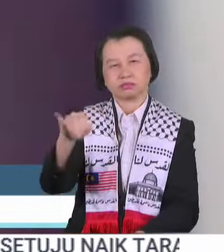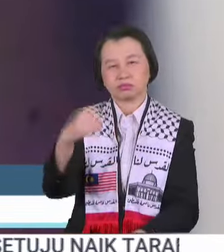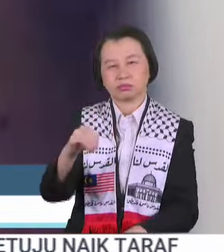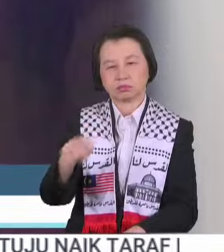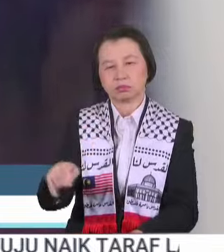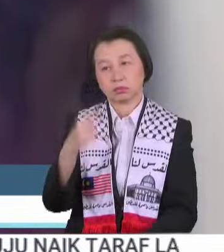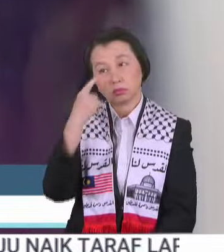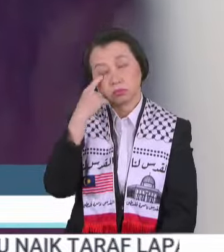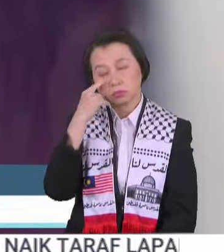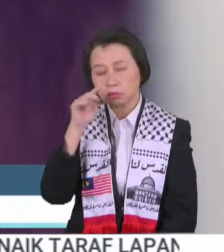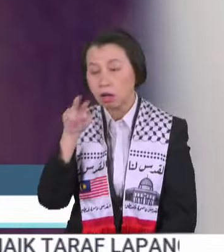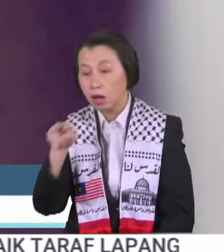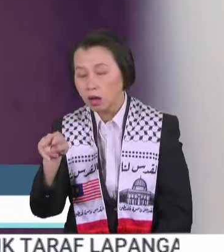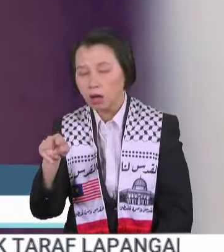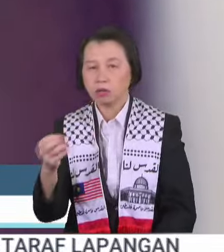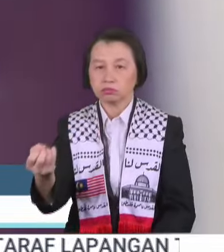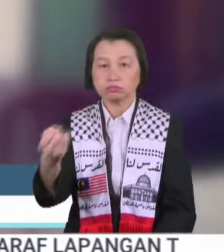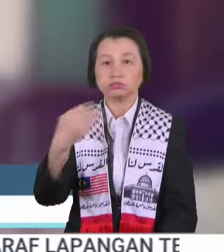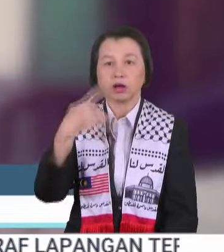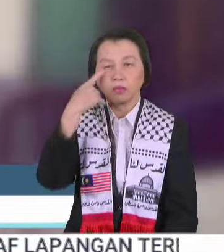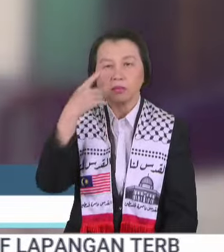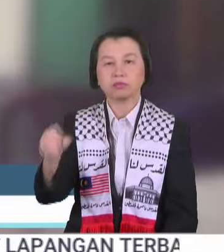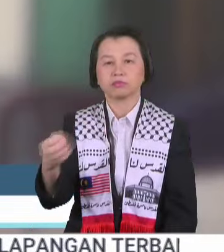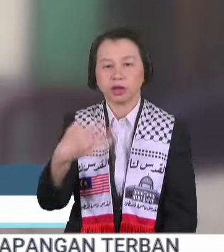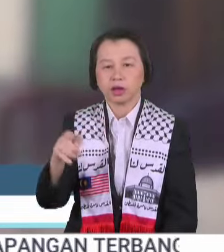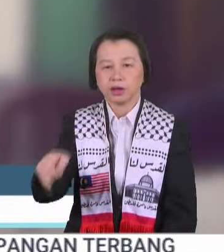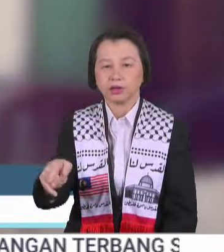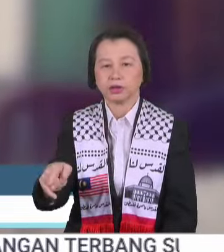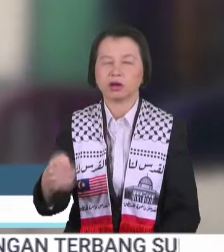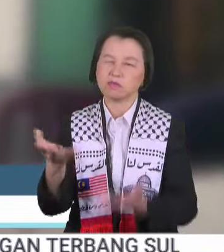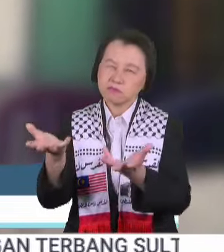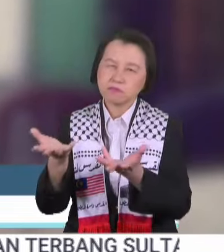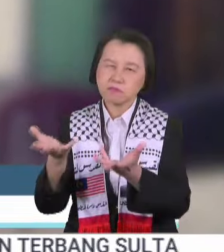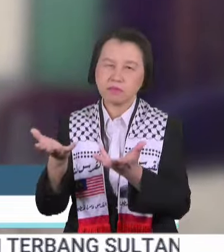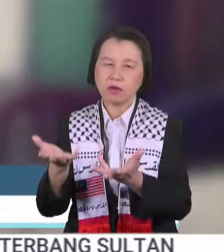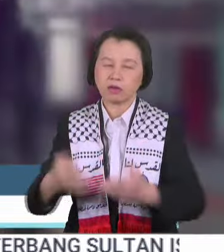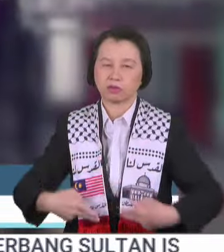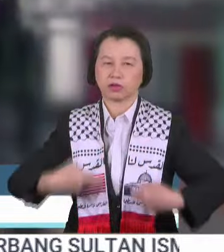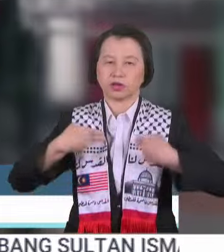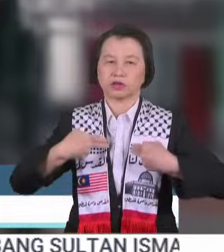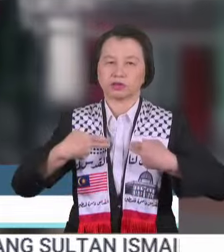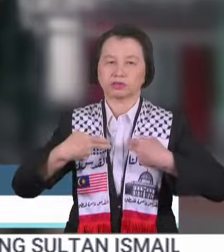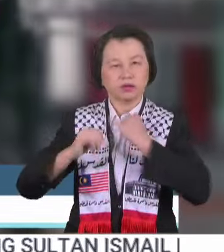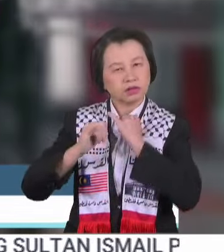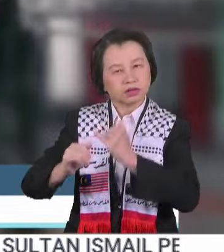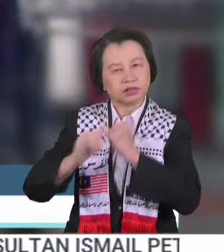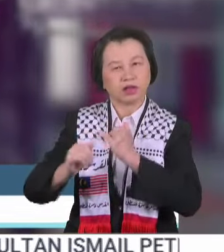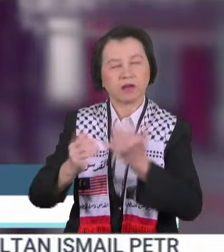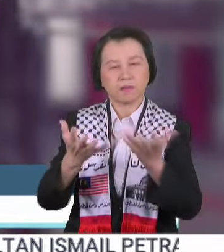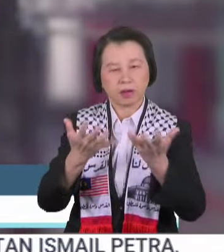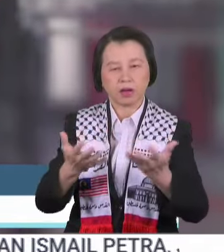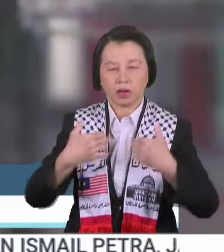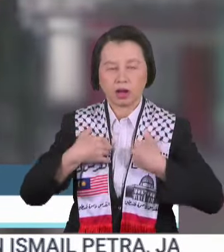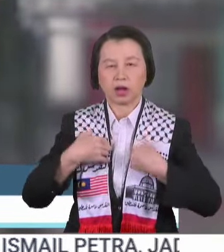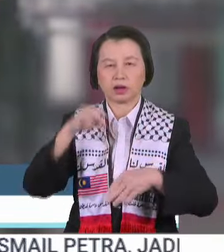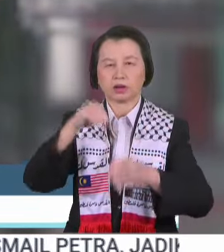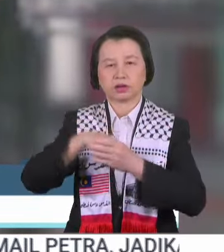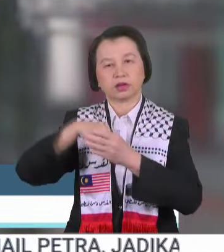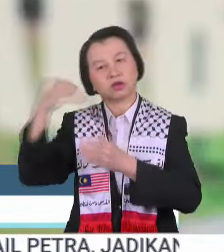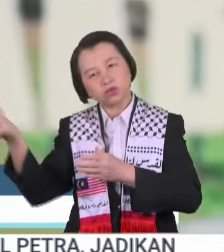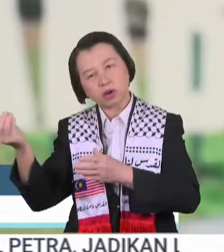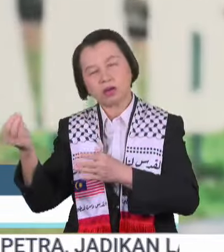renungan mata yang seakan memberitahu betapa mereka juga mahu menjalani hidup normal seperti mereka yang berada di